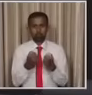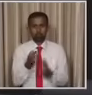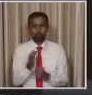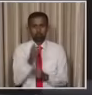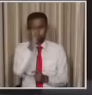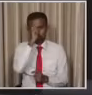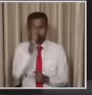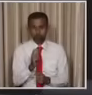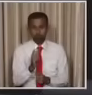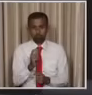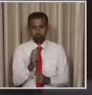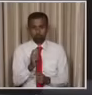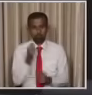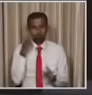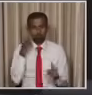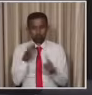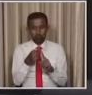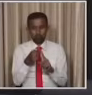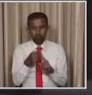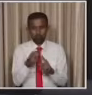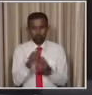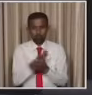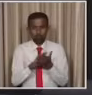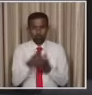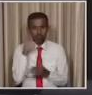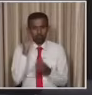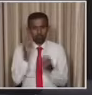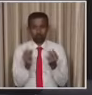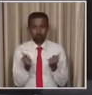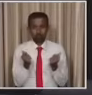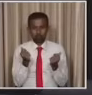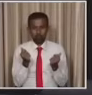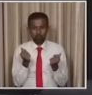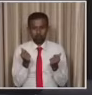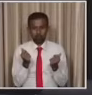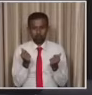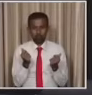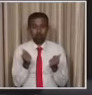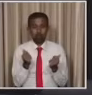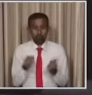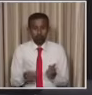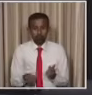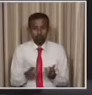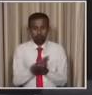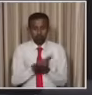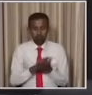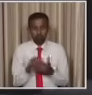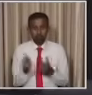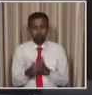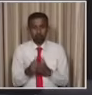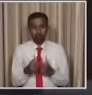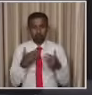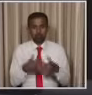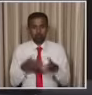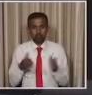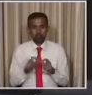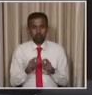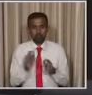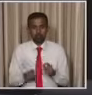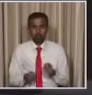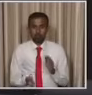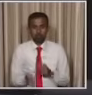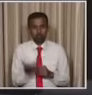ජනාධිපතිතුමා ඒ සම්බන්ධයෙන් අවබෝධ වුණ වහම ඒ සම්බන්ධයෙන් මෙය නිවැරදි කරන්න කැබිනට් මණ්ඩලයට